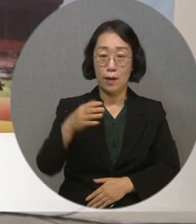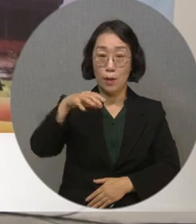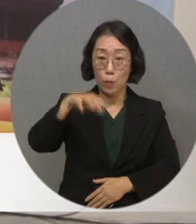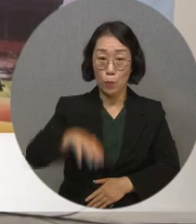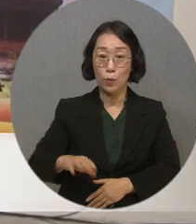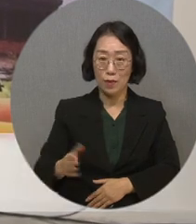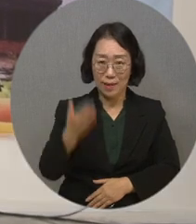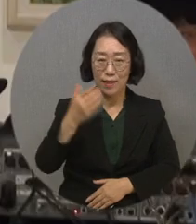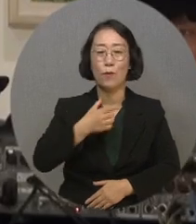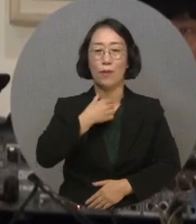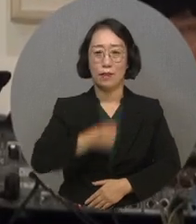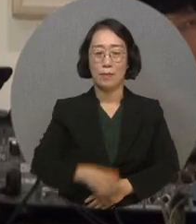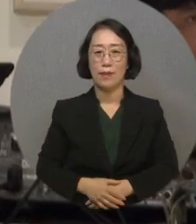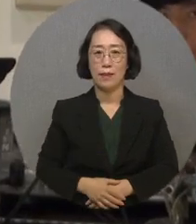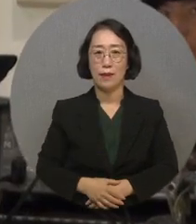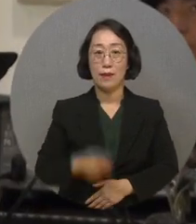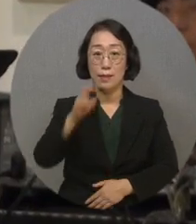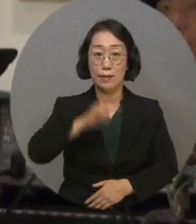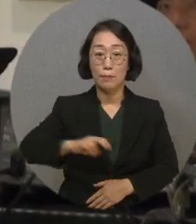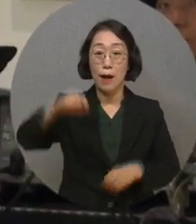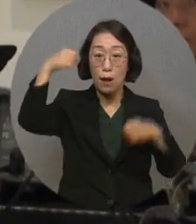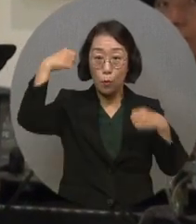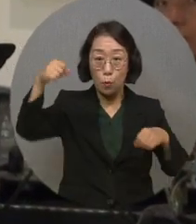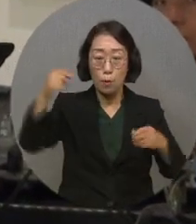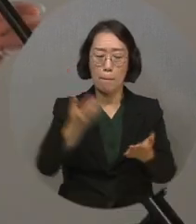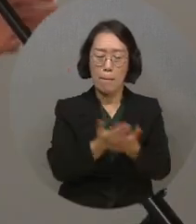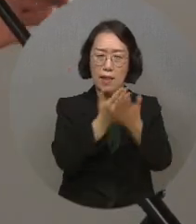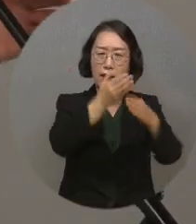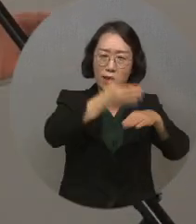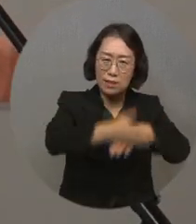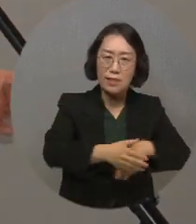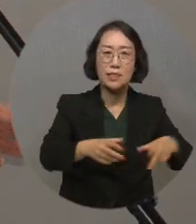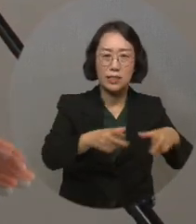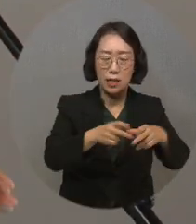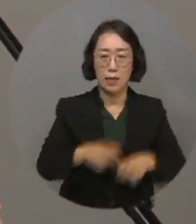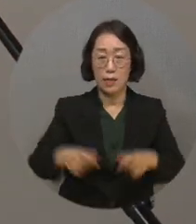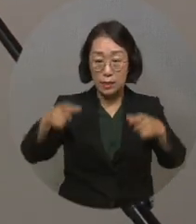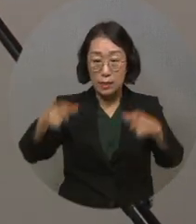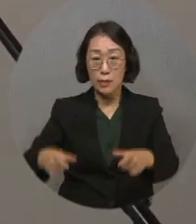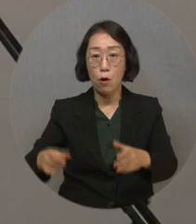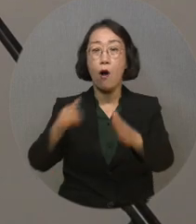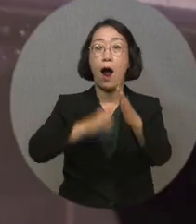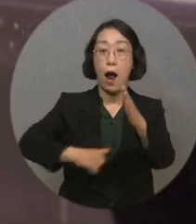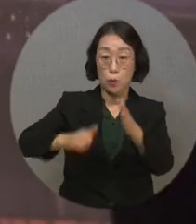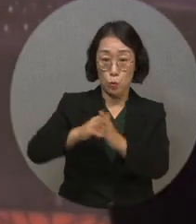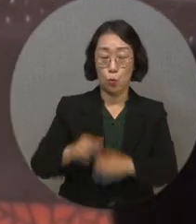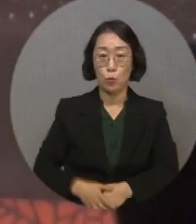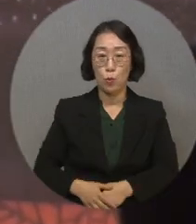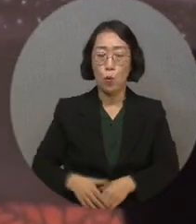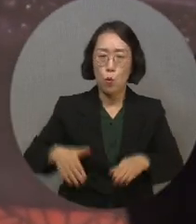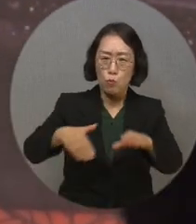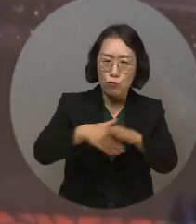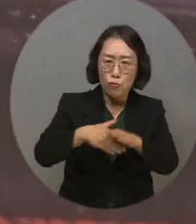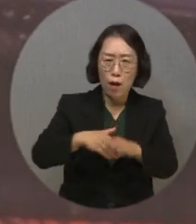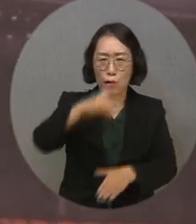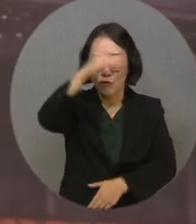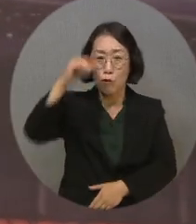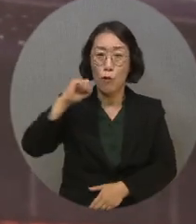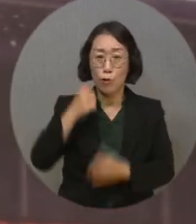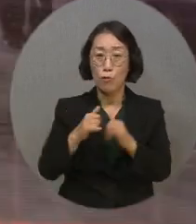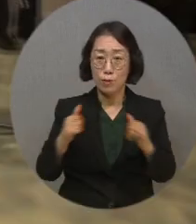되기를 바랍니다. 이번 음악회는 발달장애인 예술가, 지역의 장애인 가족, 문화예술 소외계층을 위해